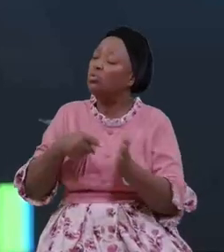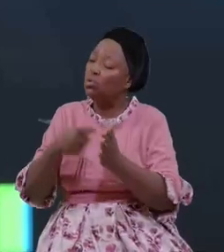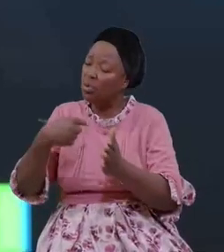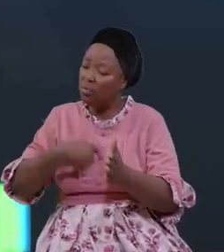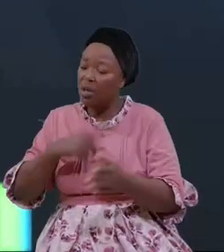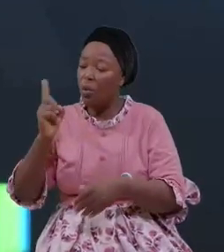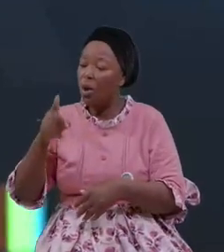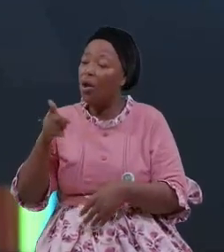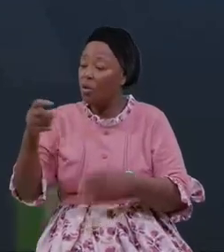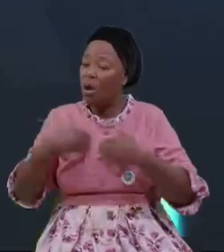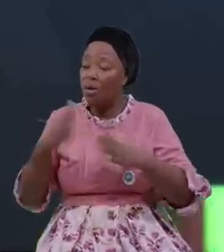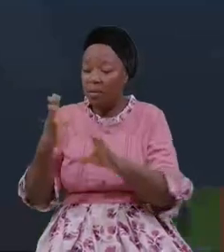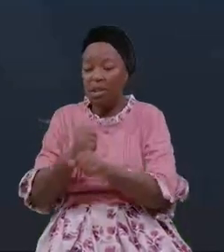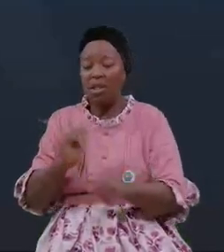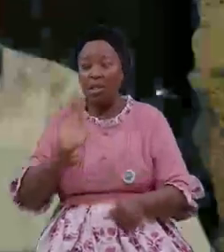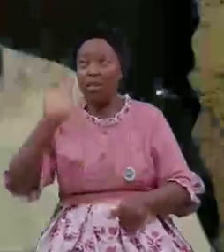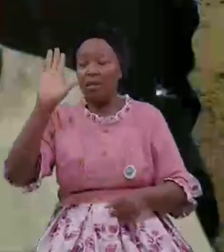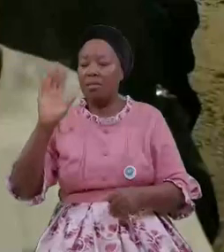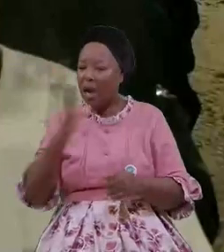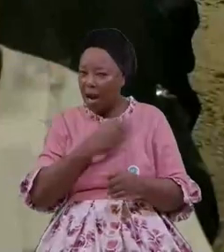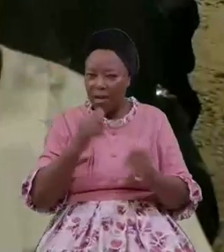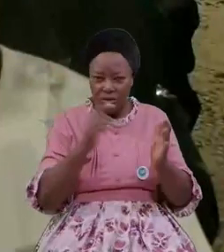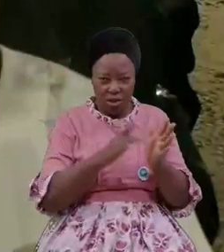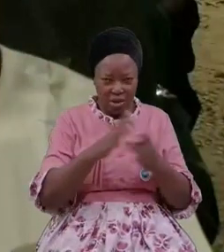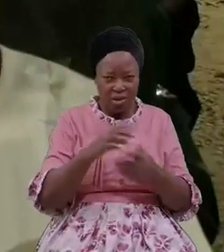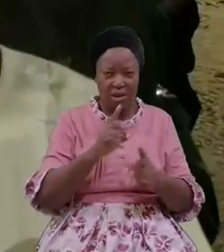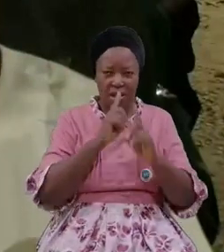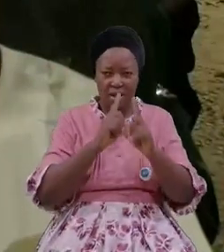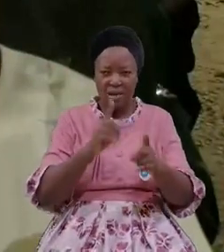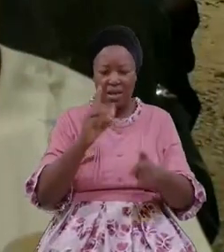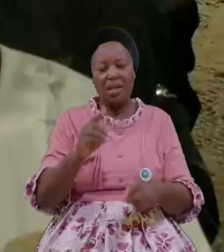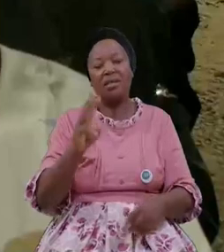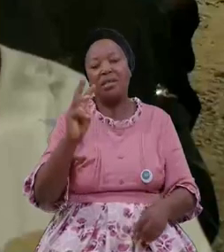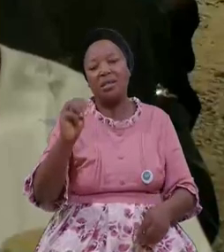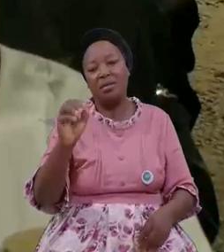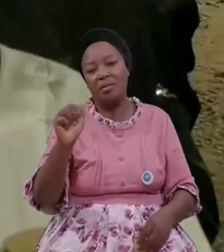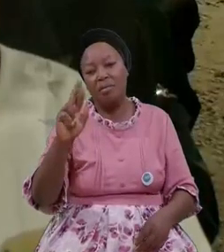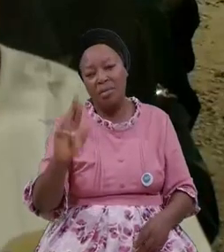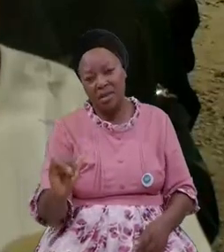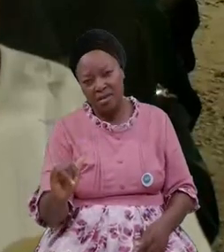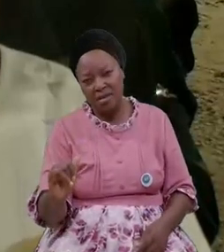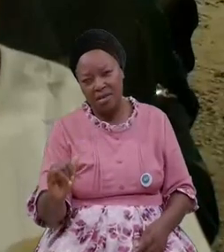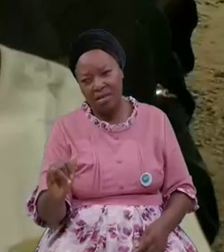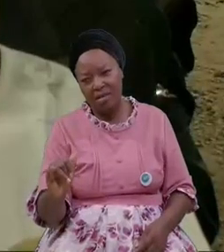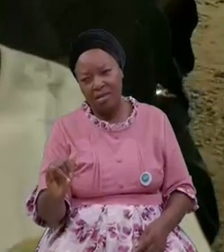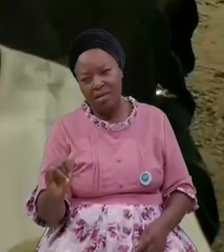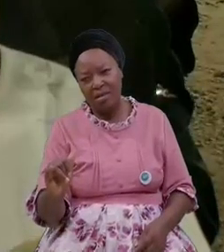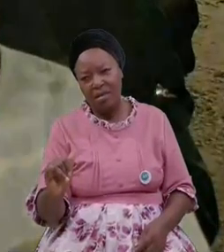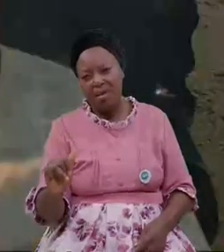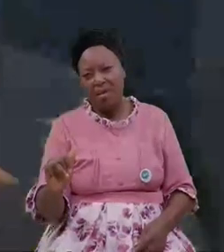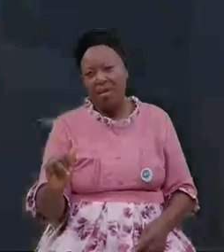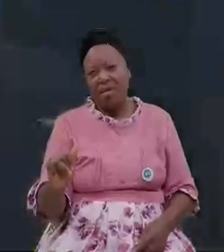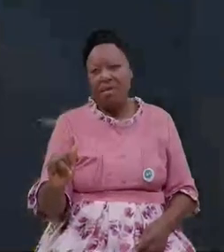montre moi là où tu l'as mis Jésus a dit Marie et ses yeux